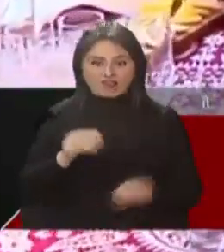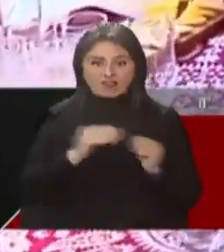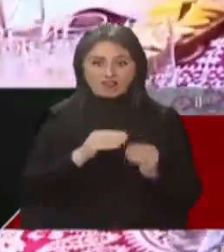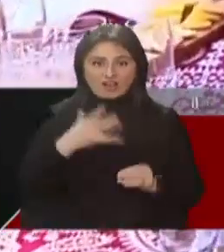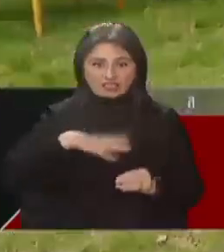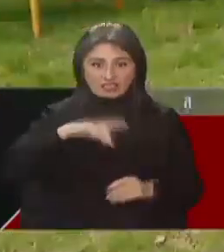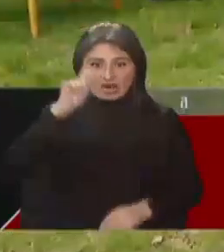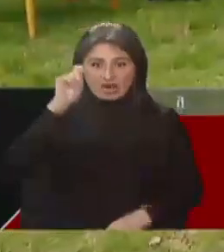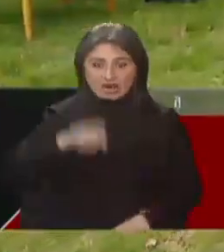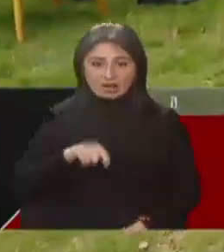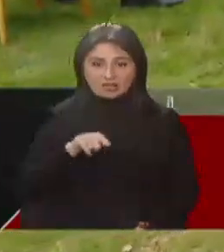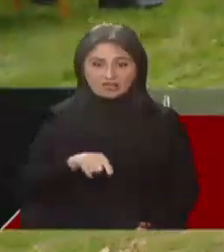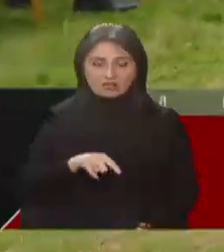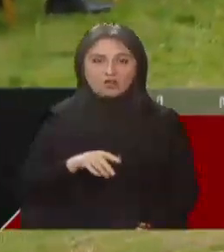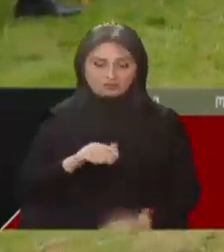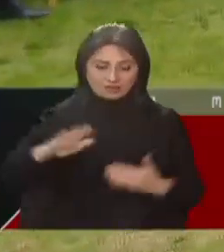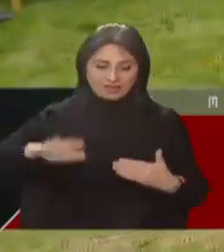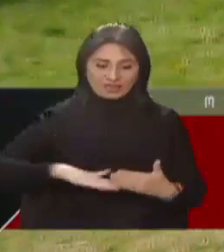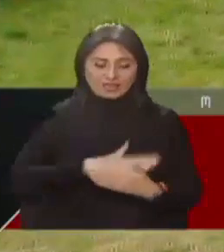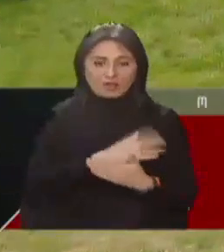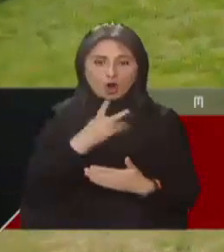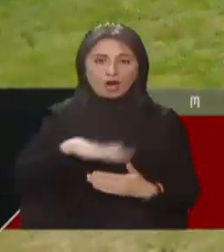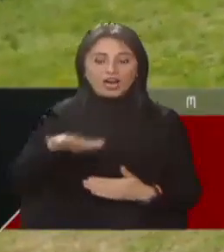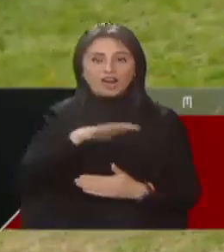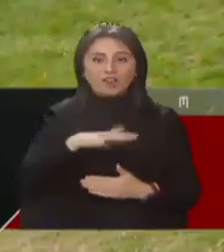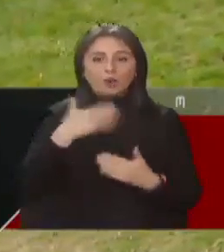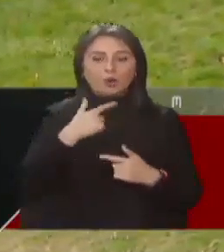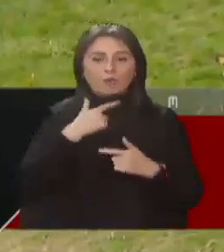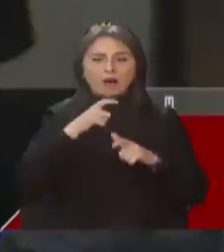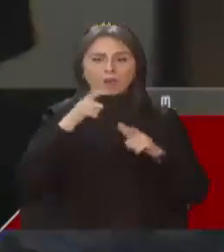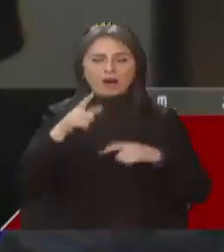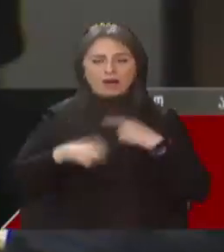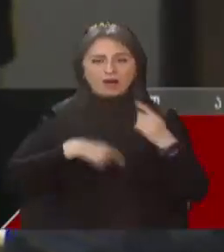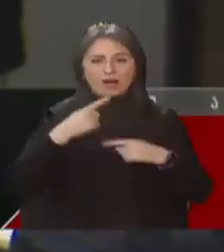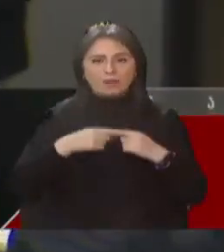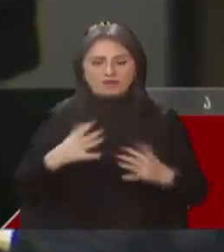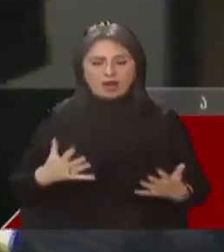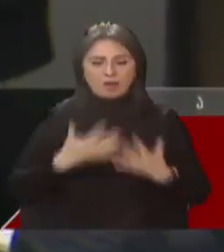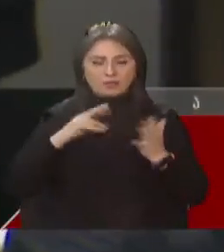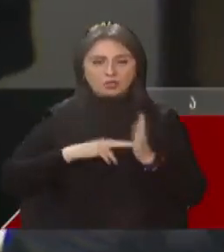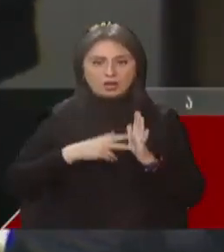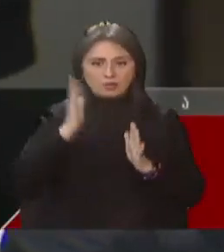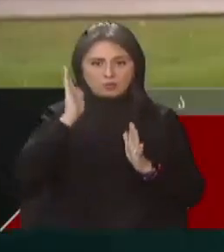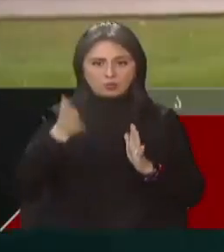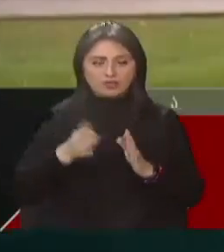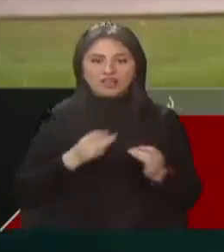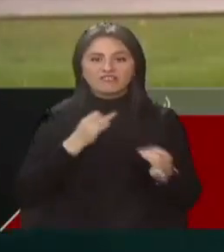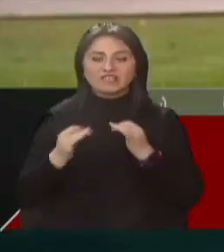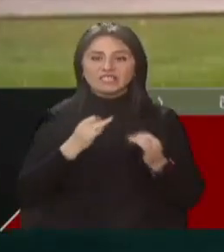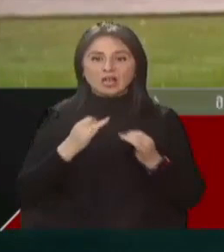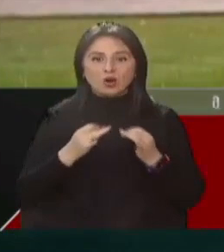კვლავ ესტუმრა საქართველოს და სამხრეთის დერეფნის ორი ქვეყანა უკვე ხმამაღლა ელაპარაკდა ამბიციურ გეგმაზე.